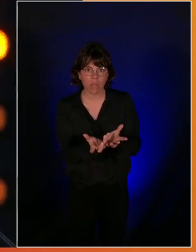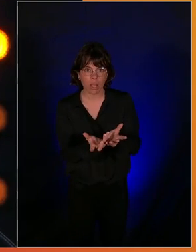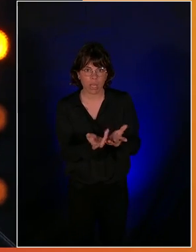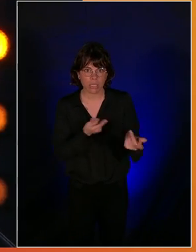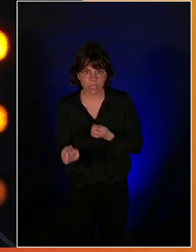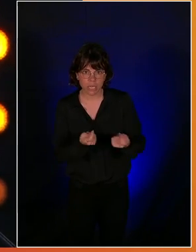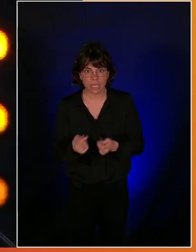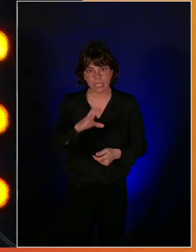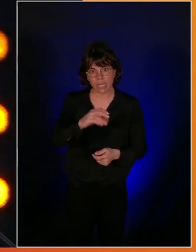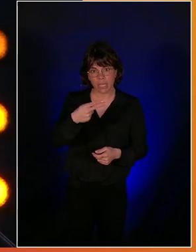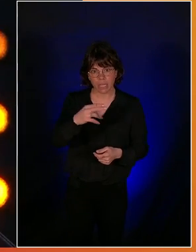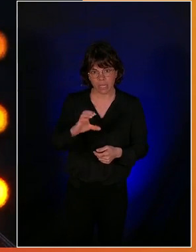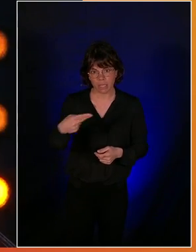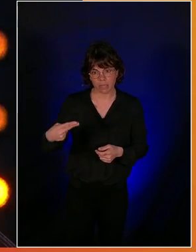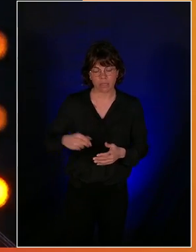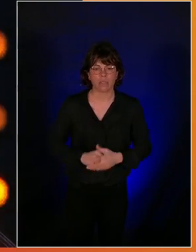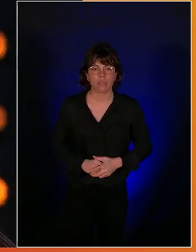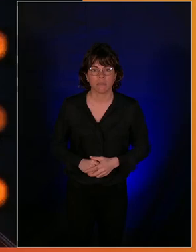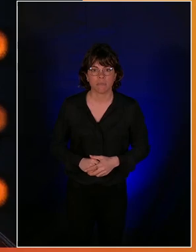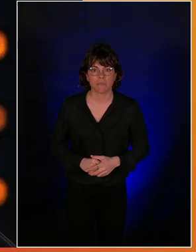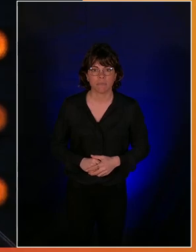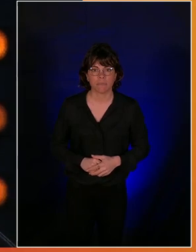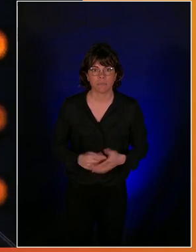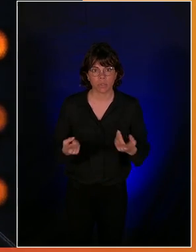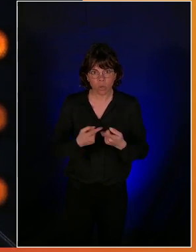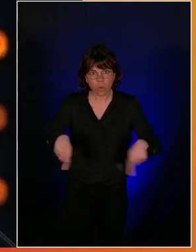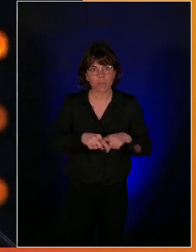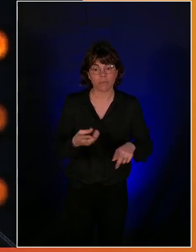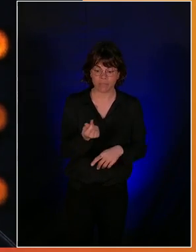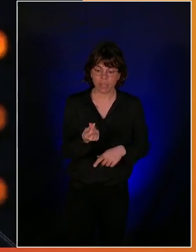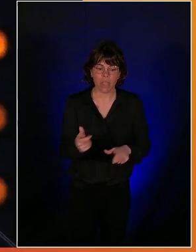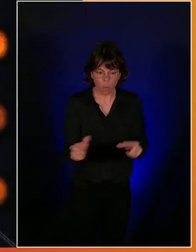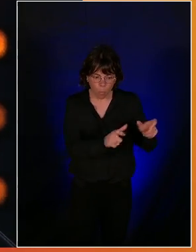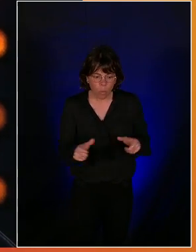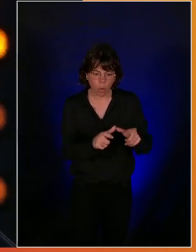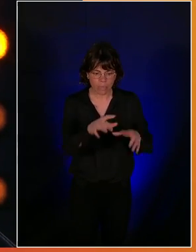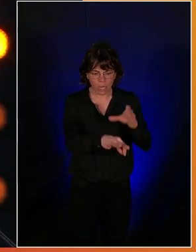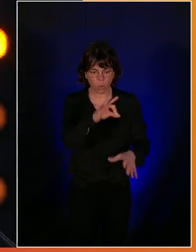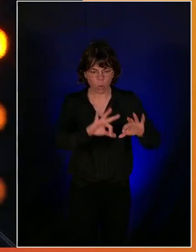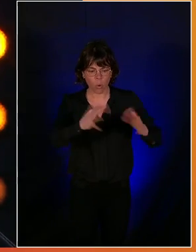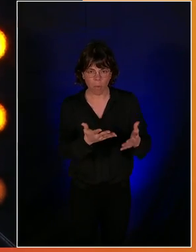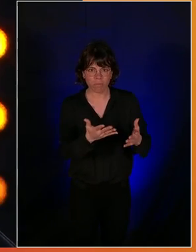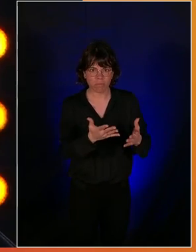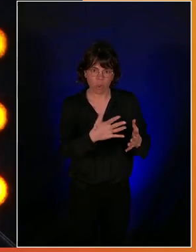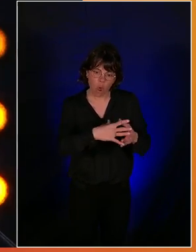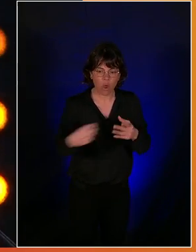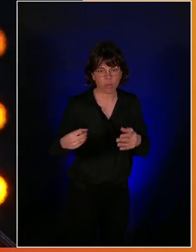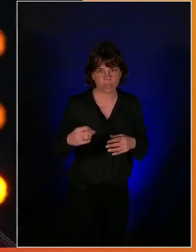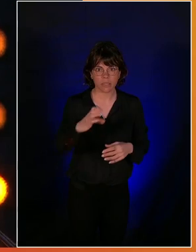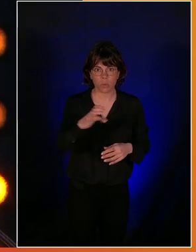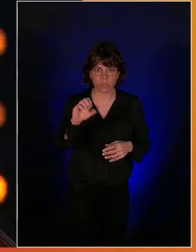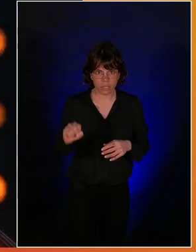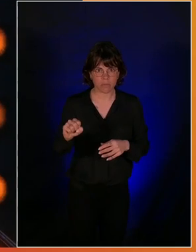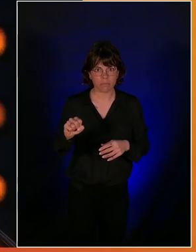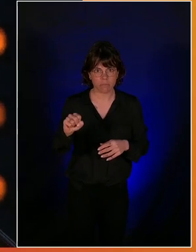contrôle du CCN la commission financière de contrôle est quant à elle élu en dehors des membres de la CC son rôle